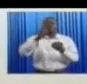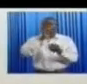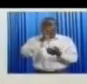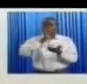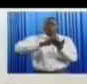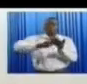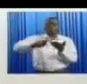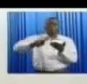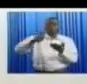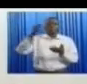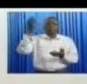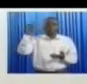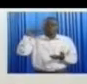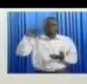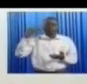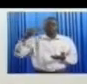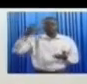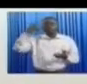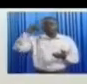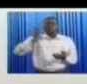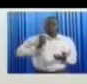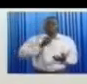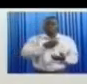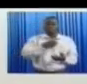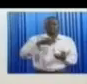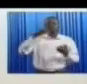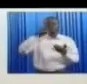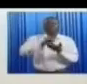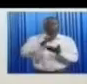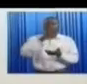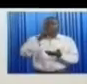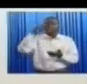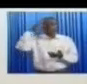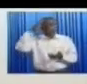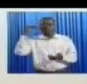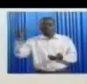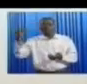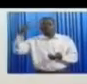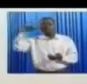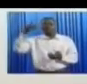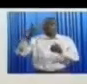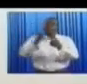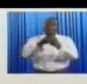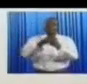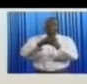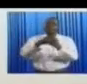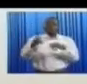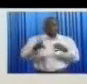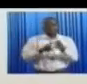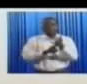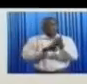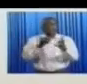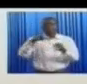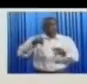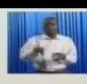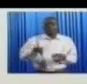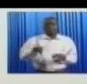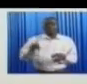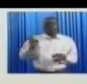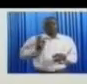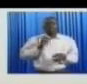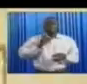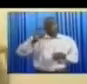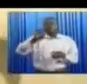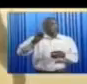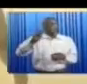villages. Et pour nous à l'ONEA, c'est une expérience parce que c'est la première fois quand même que l'ONEA accepte